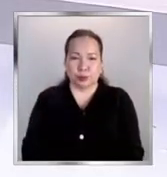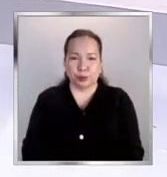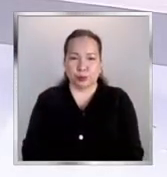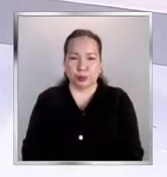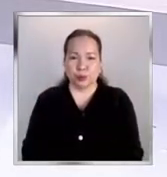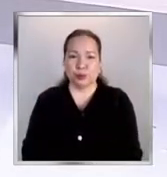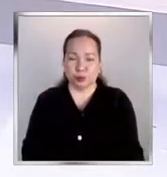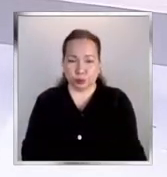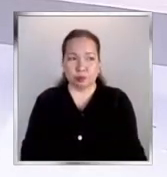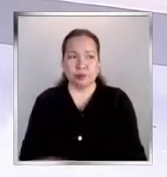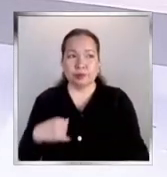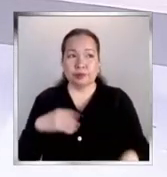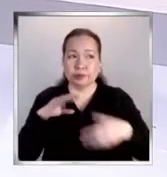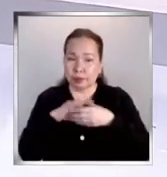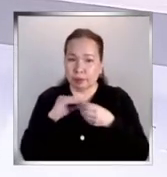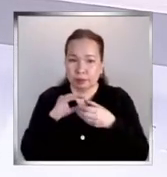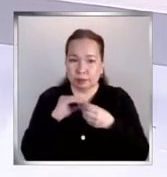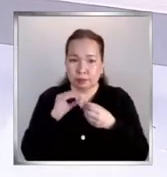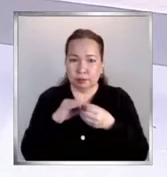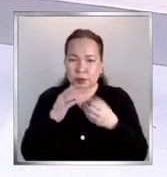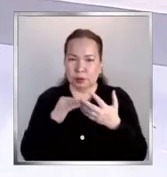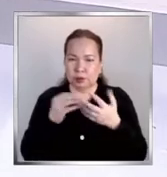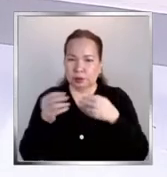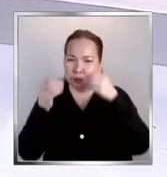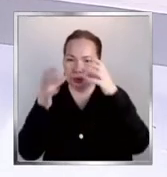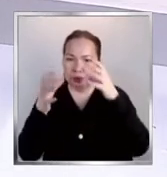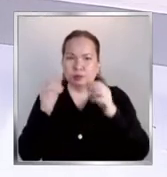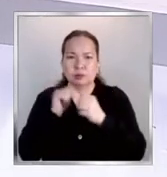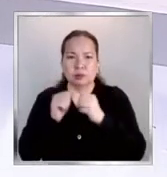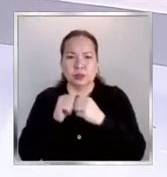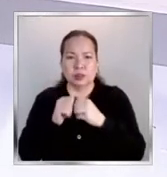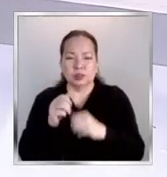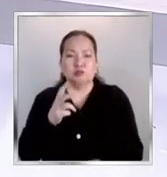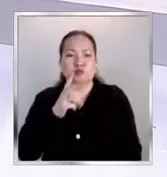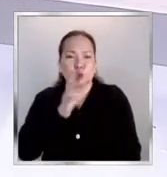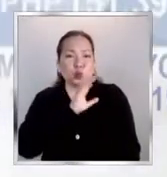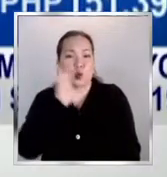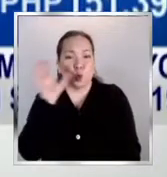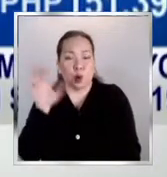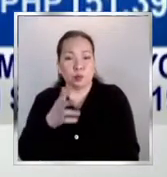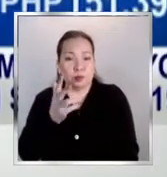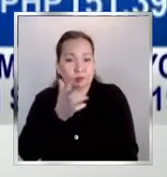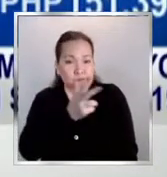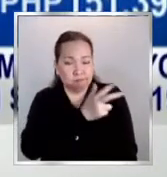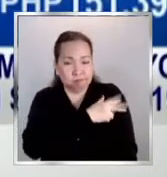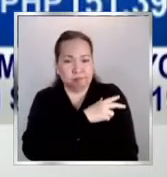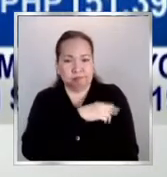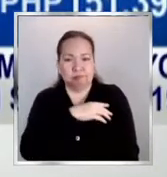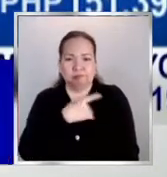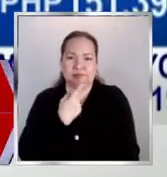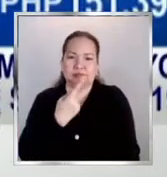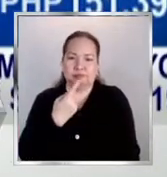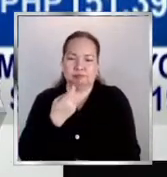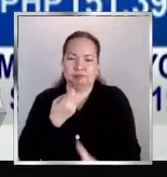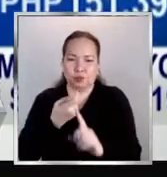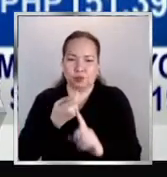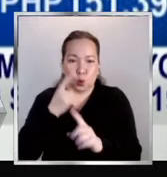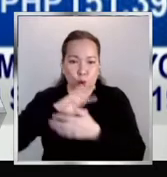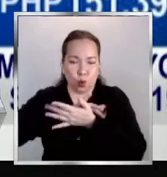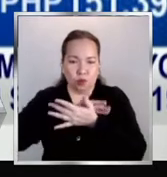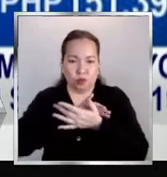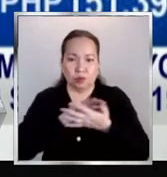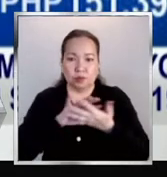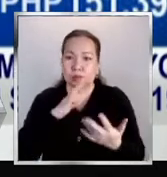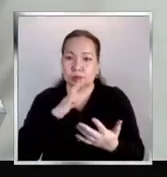Iminumungkahi ng mga eksperto na baguhin ang kahulugan ng fully vaccinated kontra COVID. Sa panayam ng Super Radio DCWB kay infectious